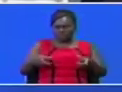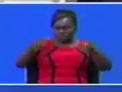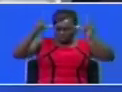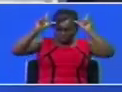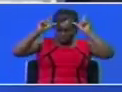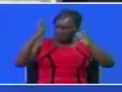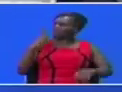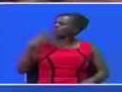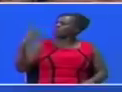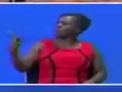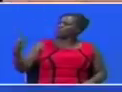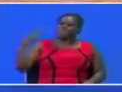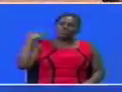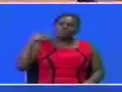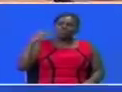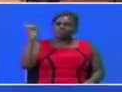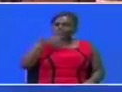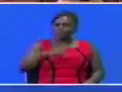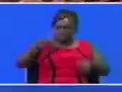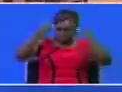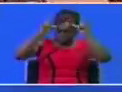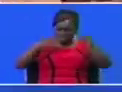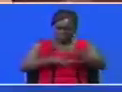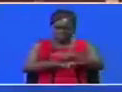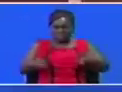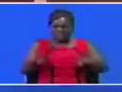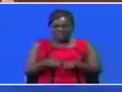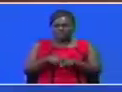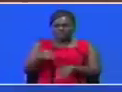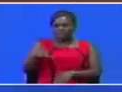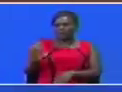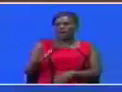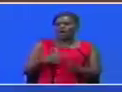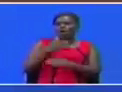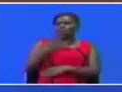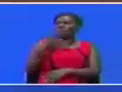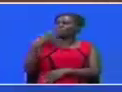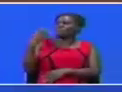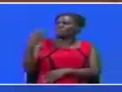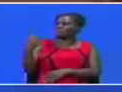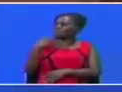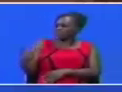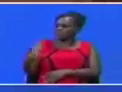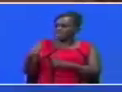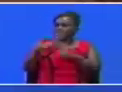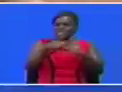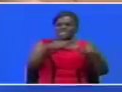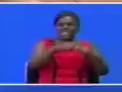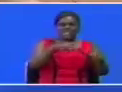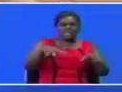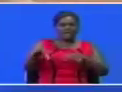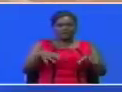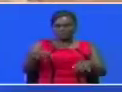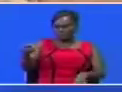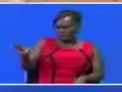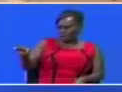400 ilienda. Mbali na kuiba ng'ombe, wavamizi hao wanaokadiriwa kuwa zaidi ya 100 waliwaua mifugo wengine kwa